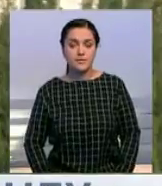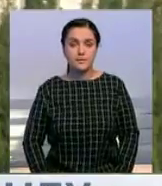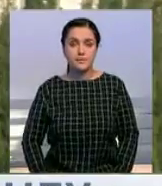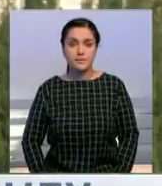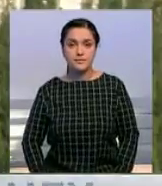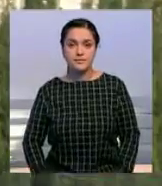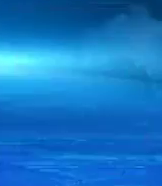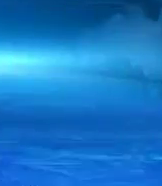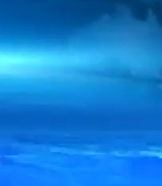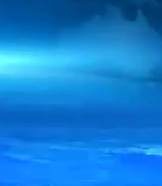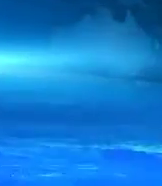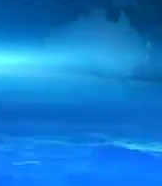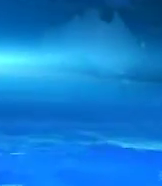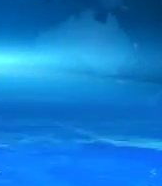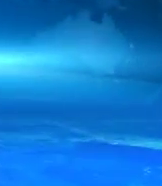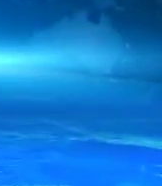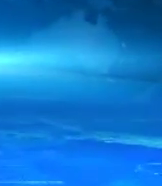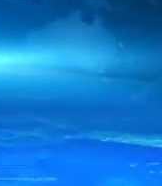Хабар-24.